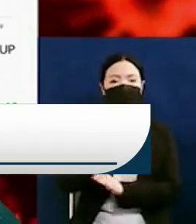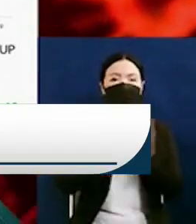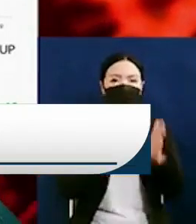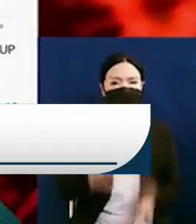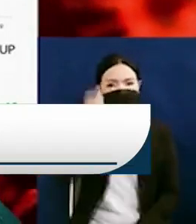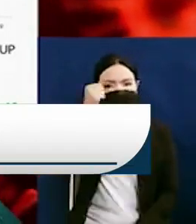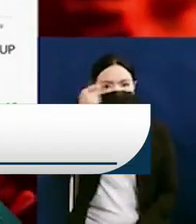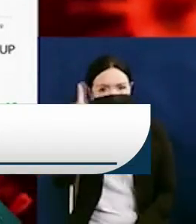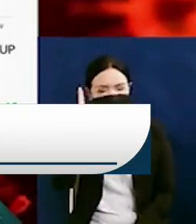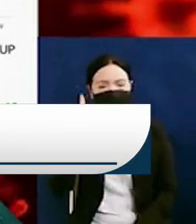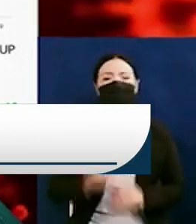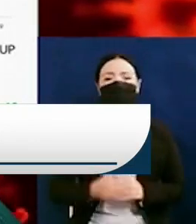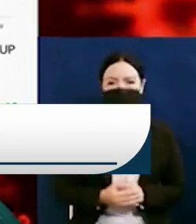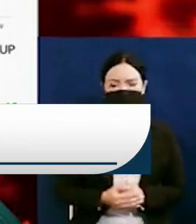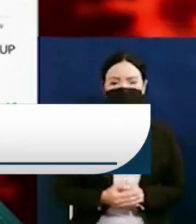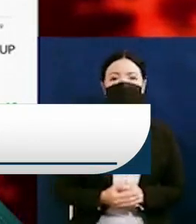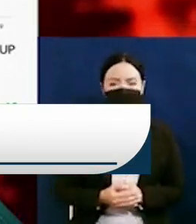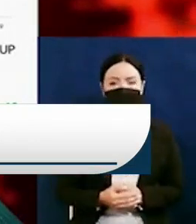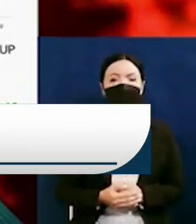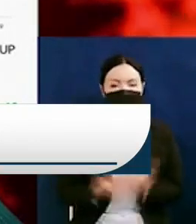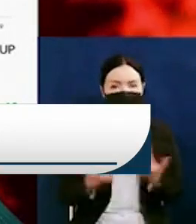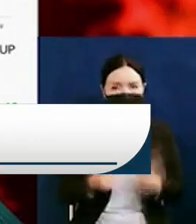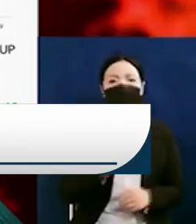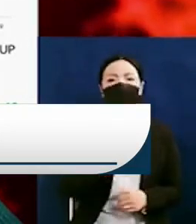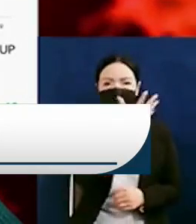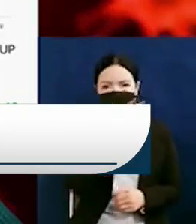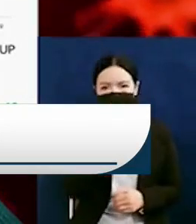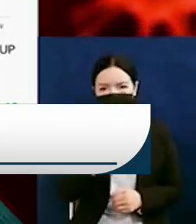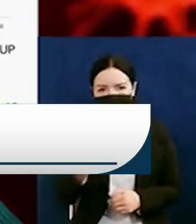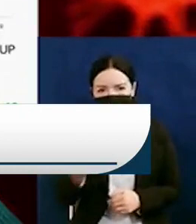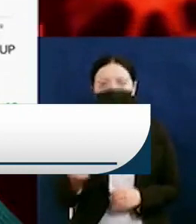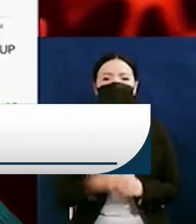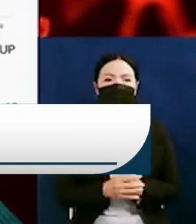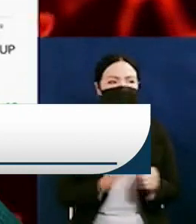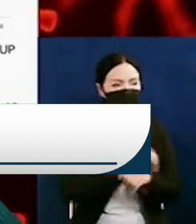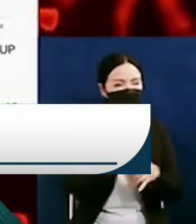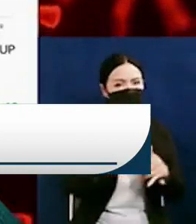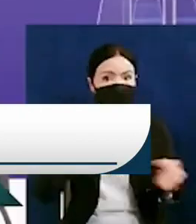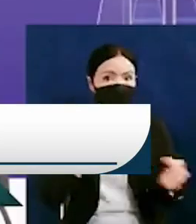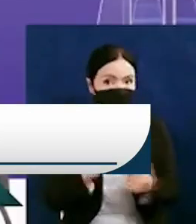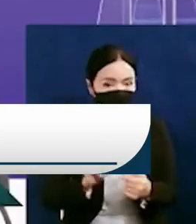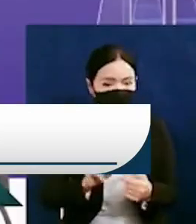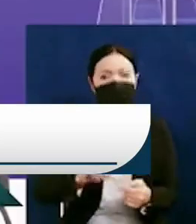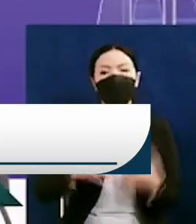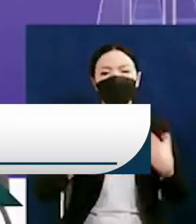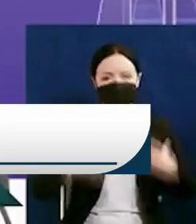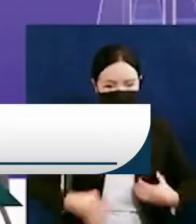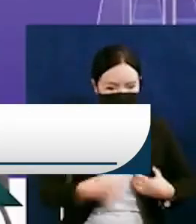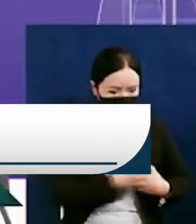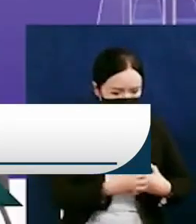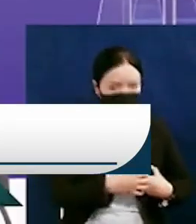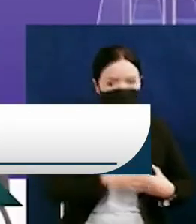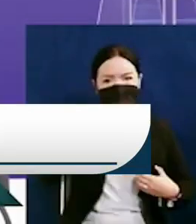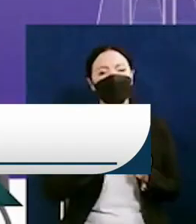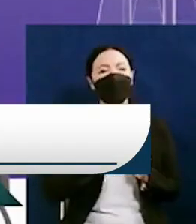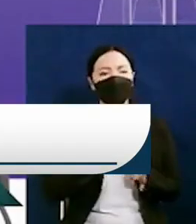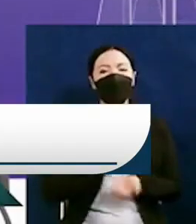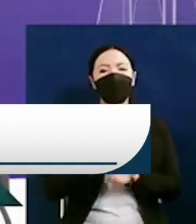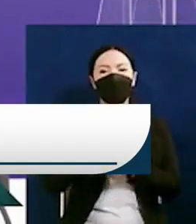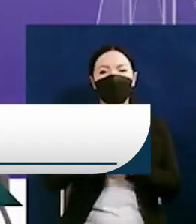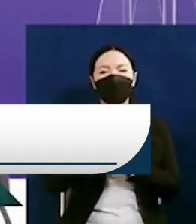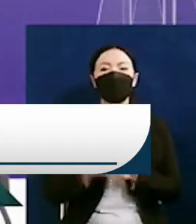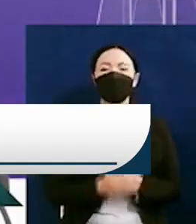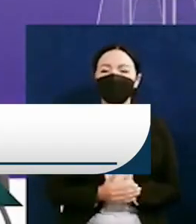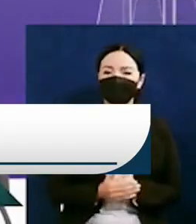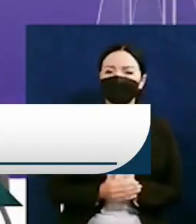ไลค์ต่อวันไม่มาไปกว่านี้แล้วก็จะค่อยๆลดลงครับตามอัตราการติดเชื้อนะครับเห็นนี่ก็เหมือนก็